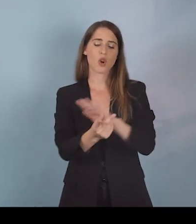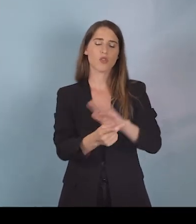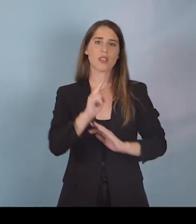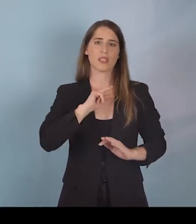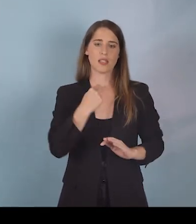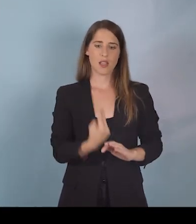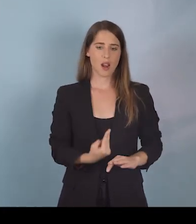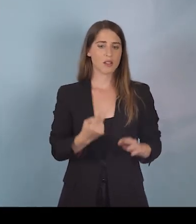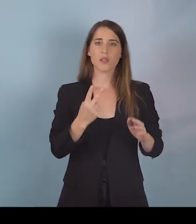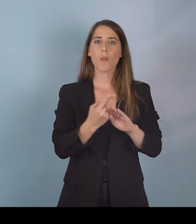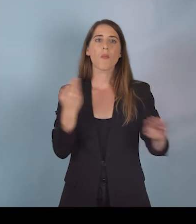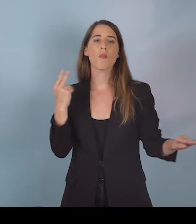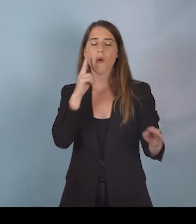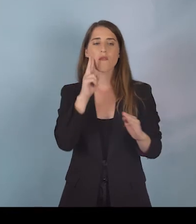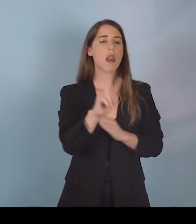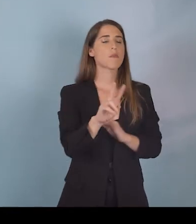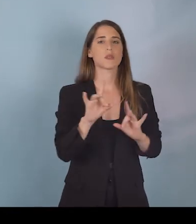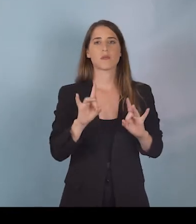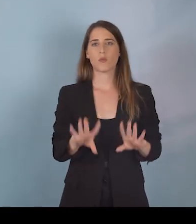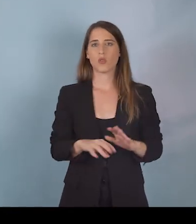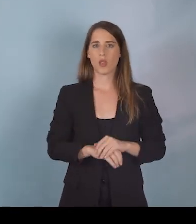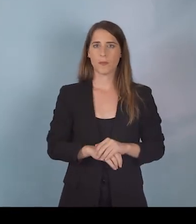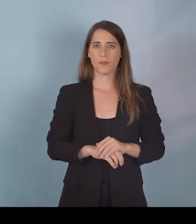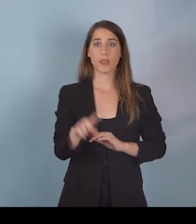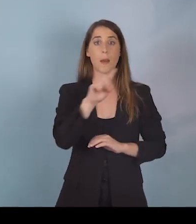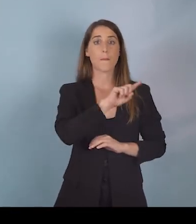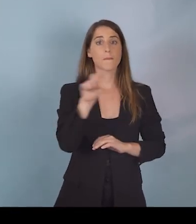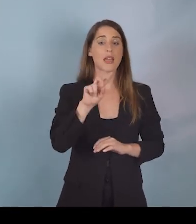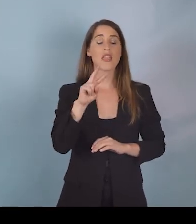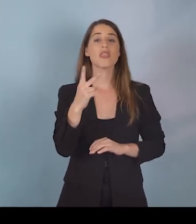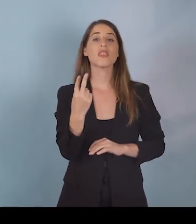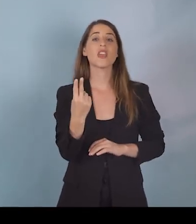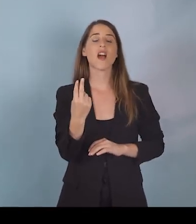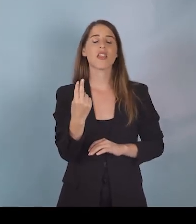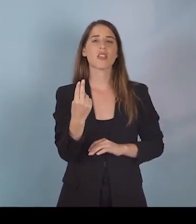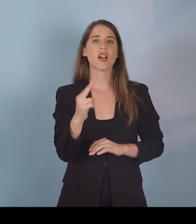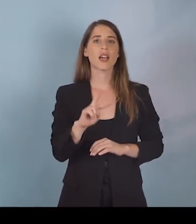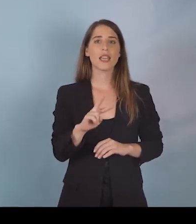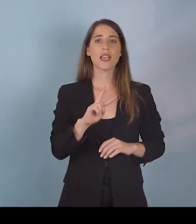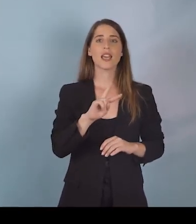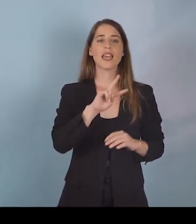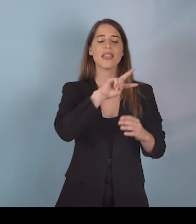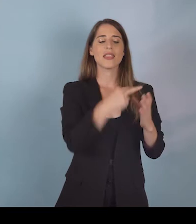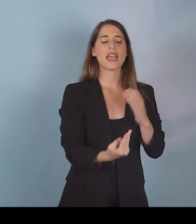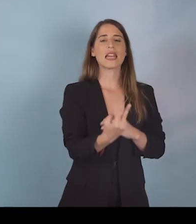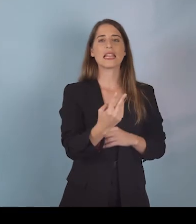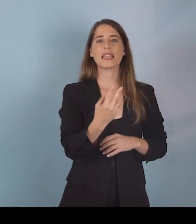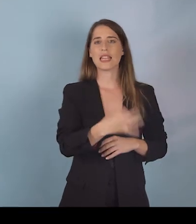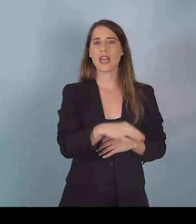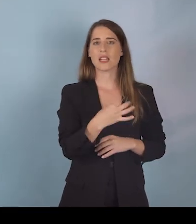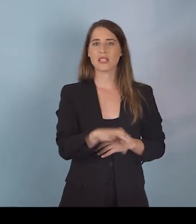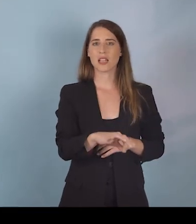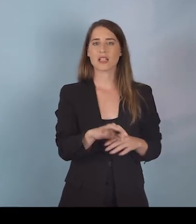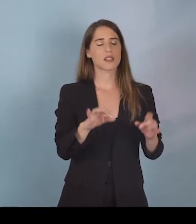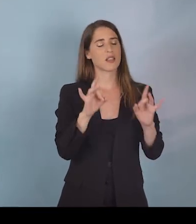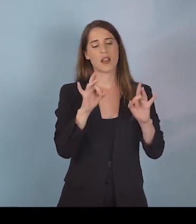Επιπλέον δεν υπάρχουν προβλέψεις για τους τρανς πρόσφυγες, αιτούντες διεθνούς προστασίας και μετανάστες. Καμία πρόβλεψη για